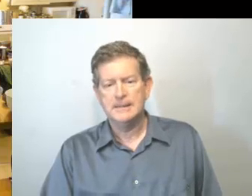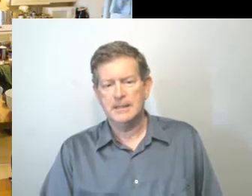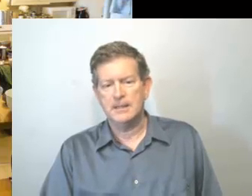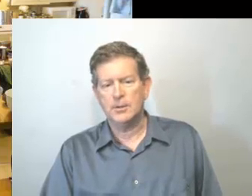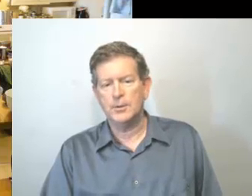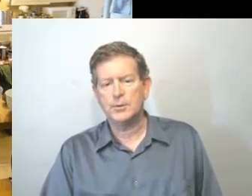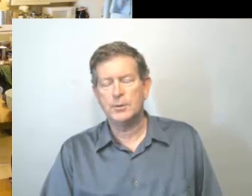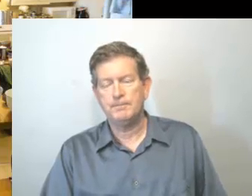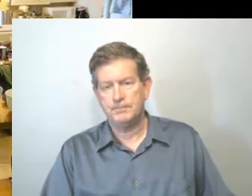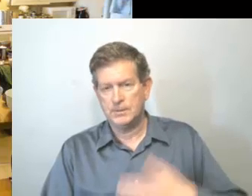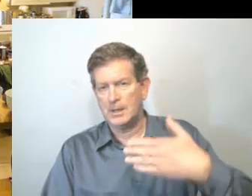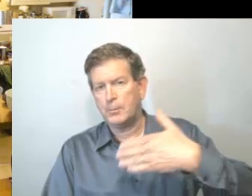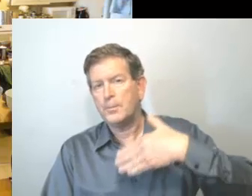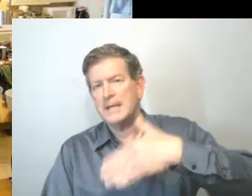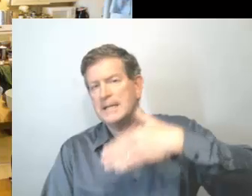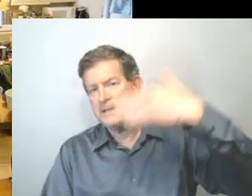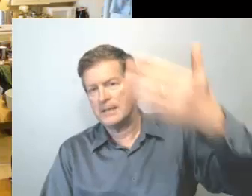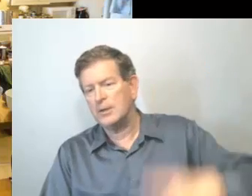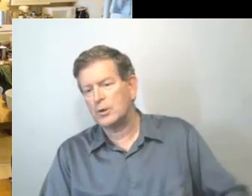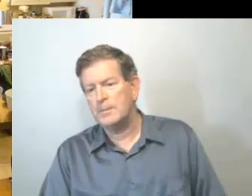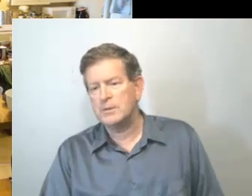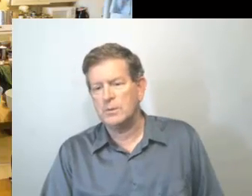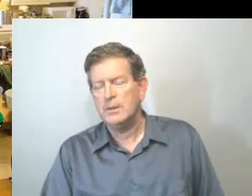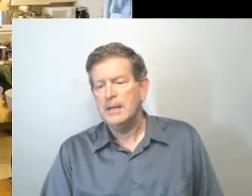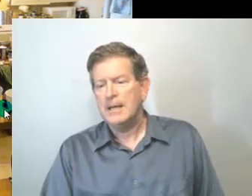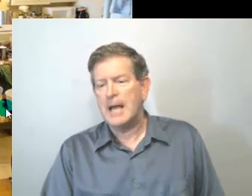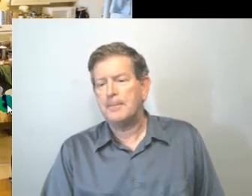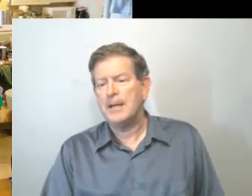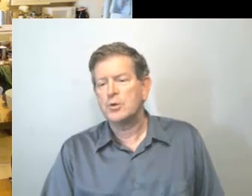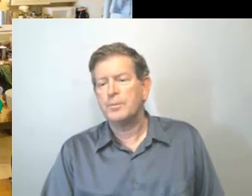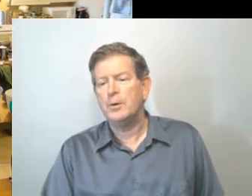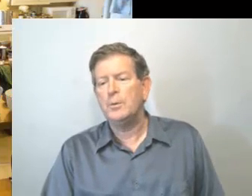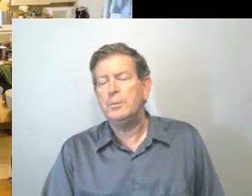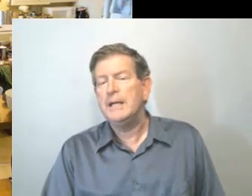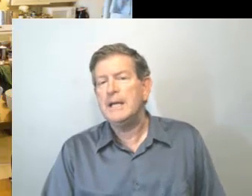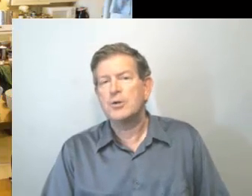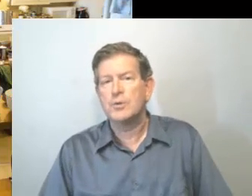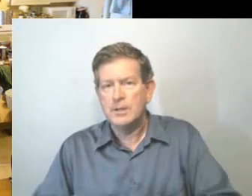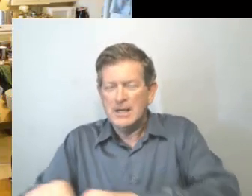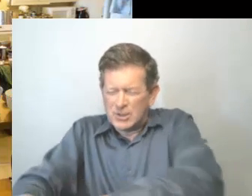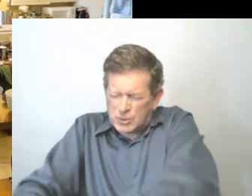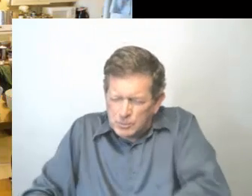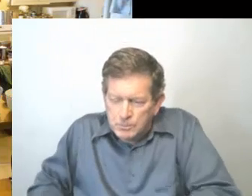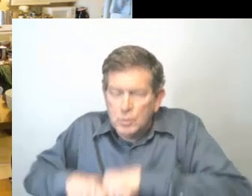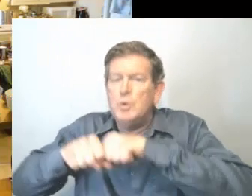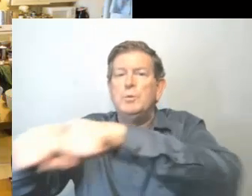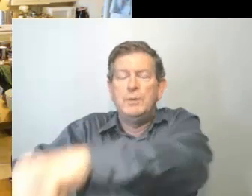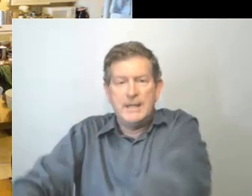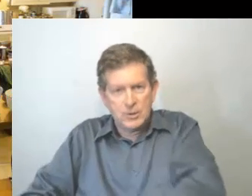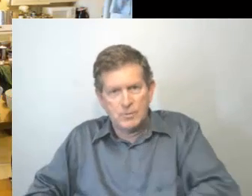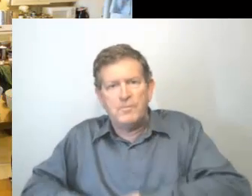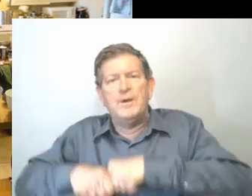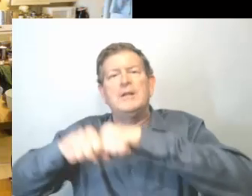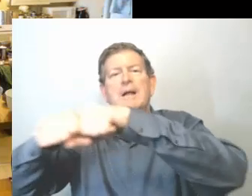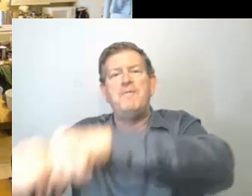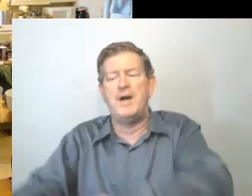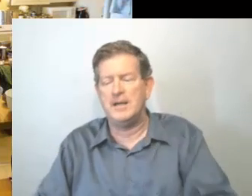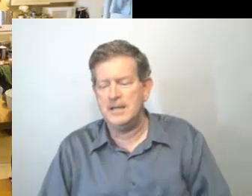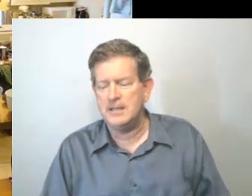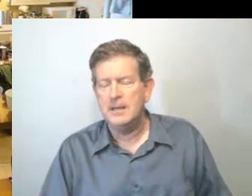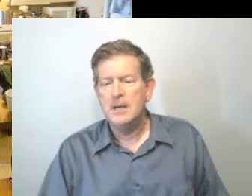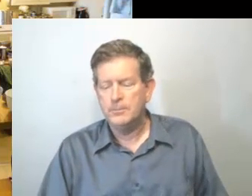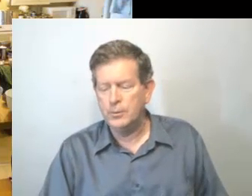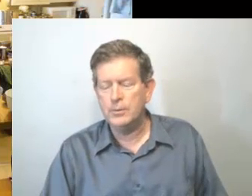blé dans la propriété derrière notre maison. Et après, je prends le blé, je moule le blé, je fais de